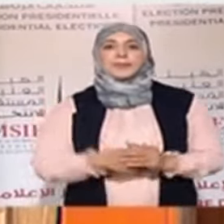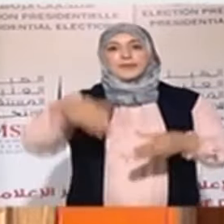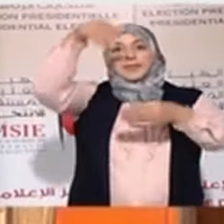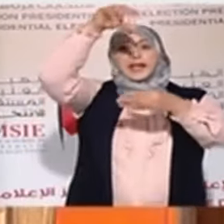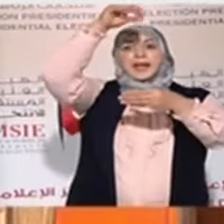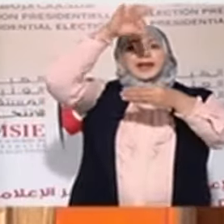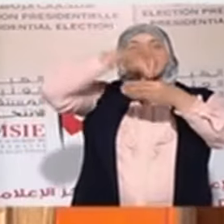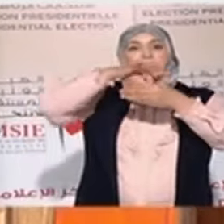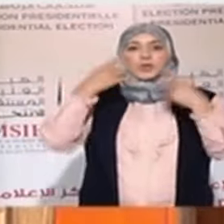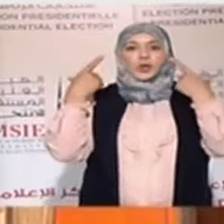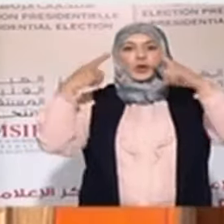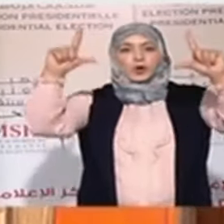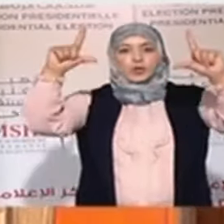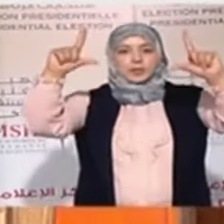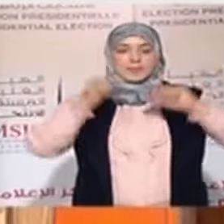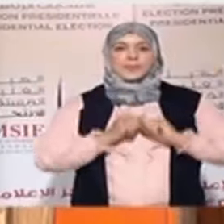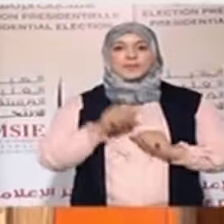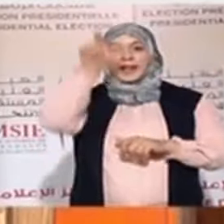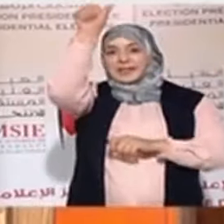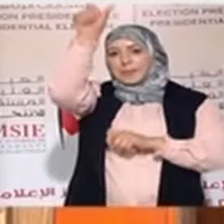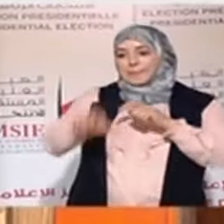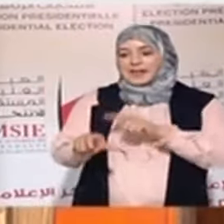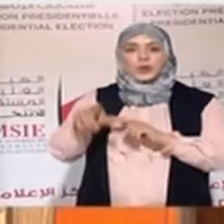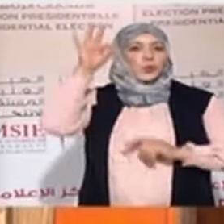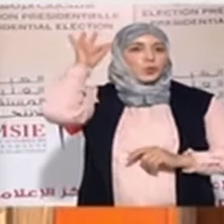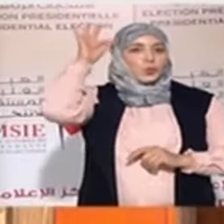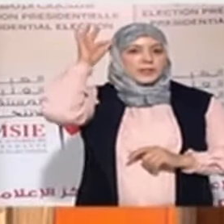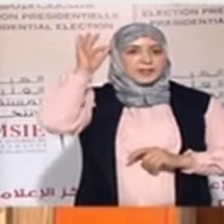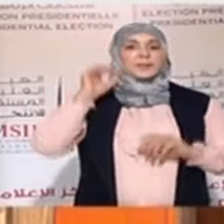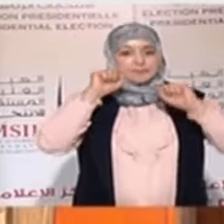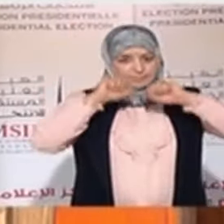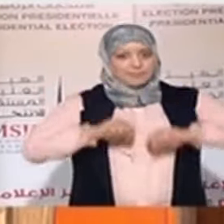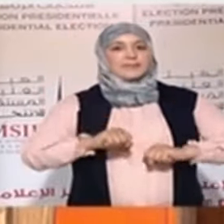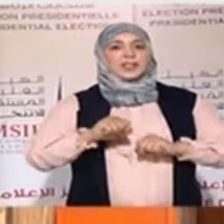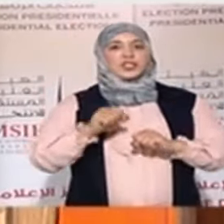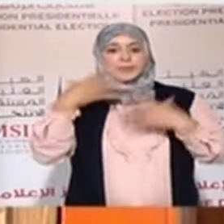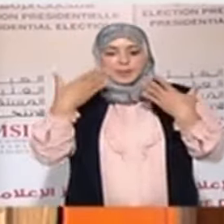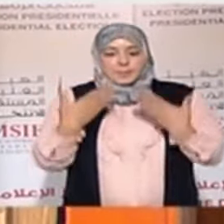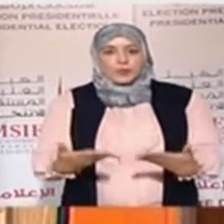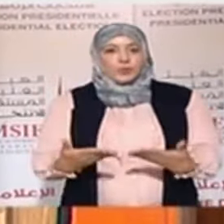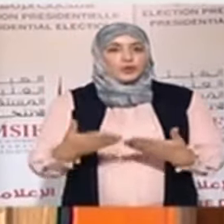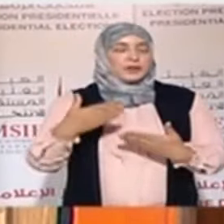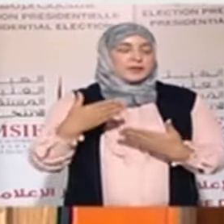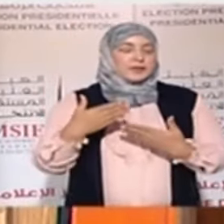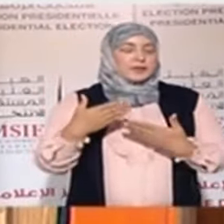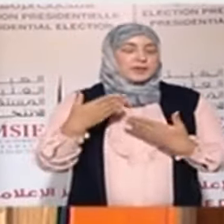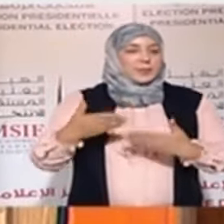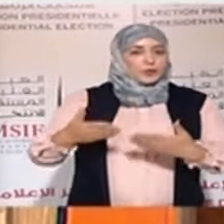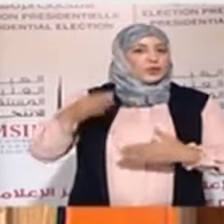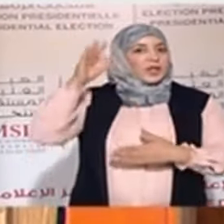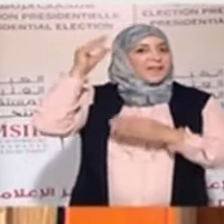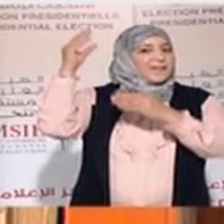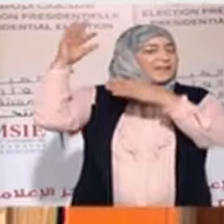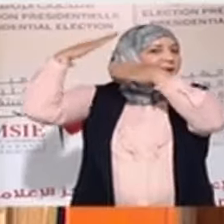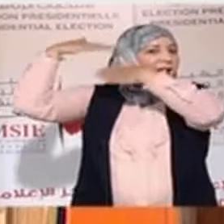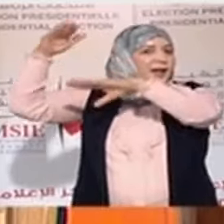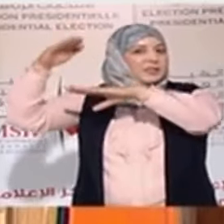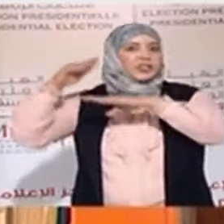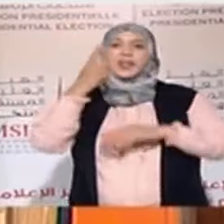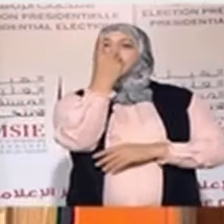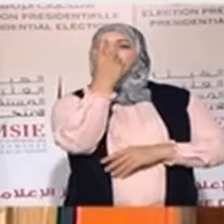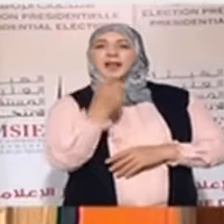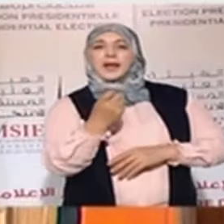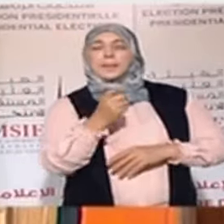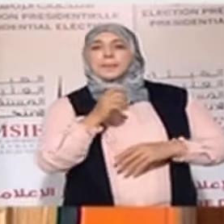التصويت الحر الذي مكن الناخب التونسي سواء المقيم أو المتواجد بالخارج أيام الاقتراع